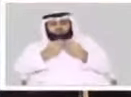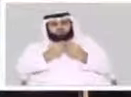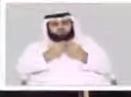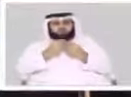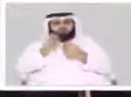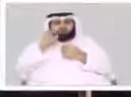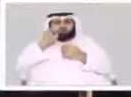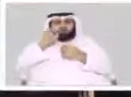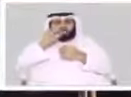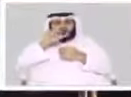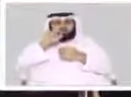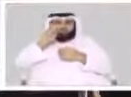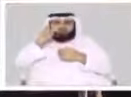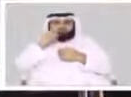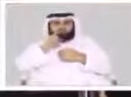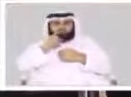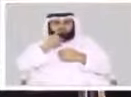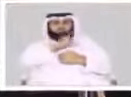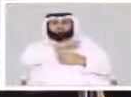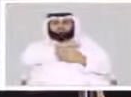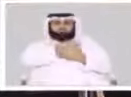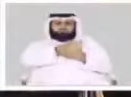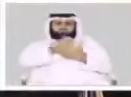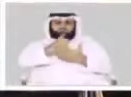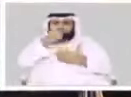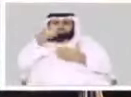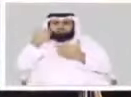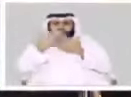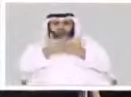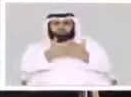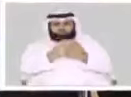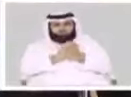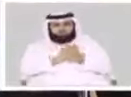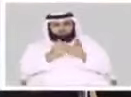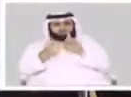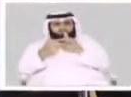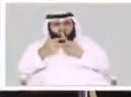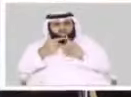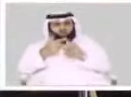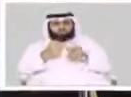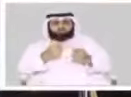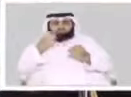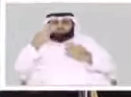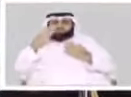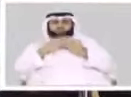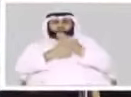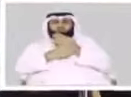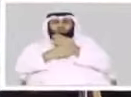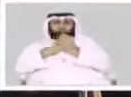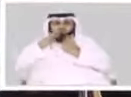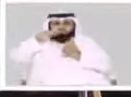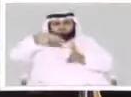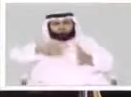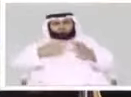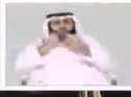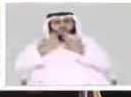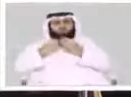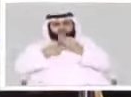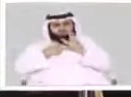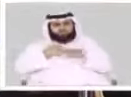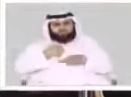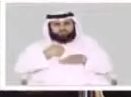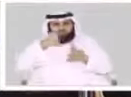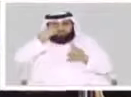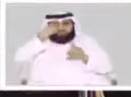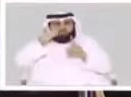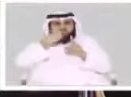الله قرضا حسنا لأكفرن عنكم سيئاتكم ولأدخلنكم جنات تجري من تحتها الأنهار فمن